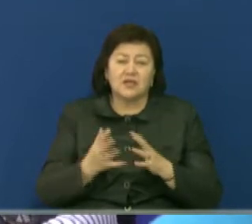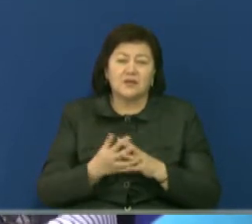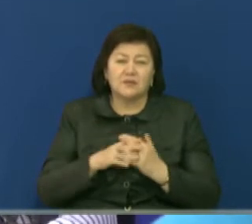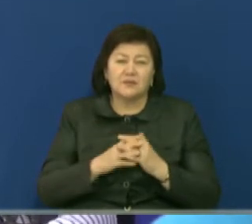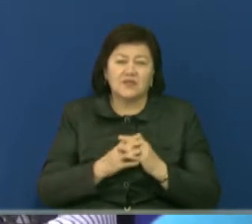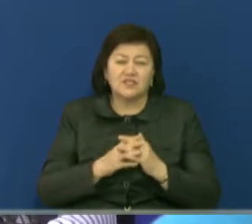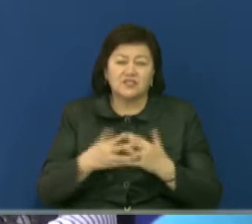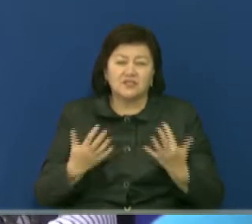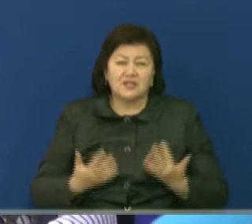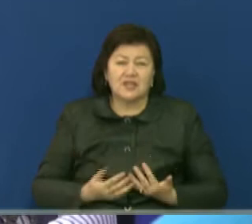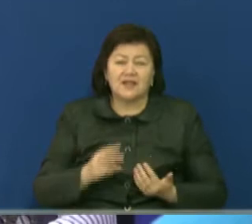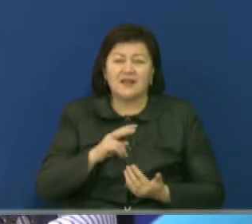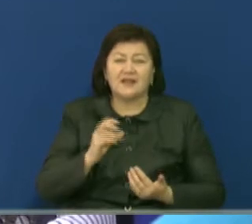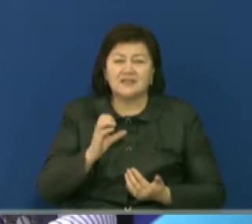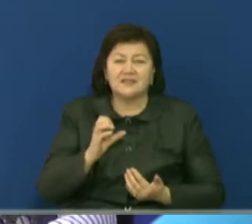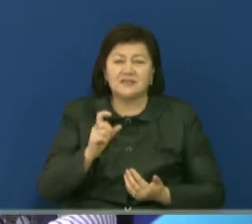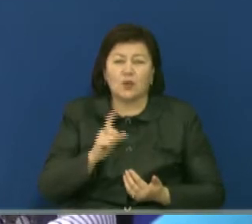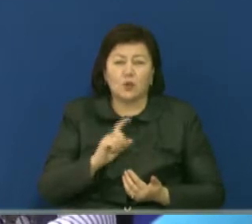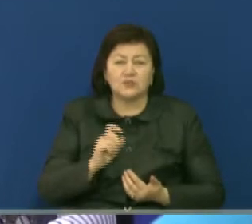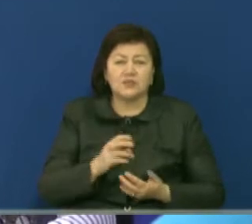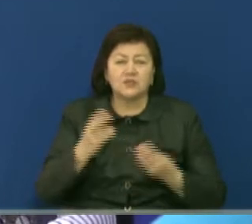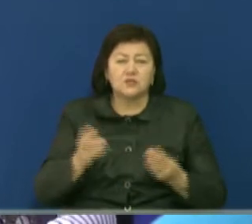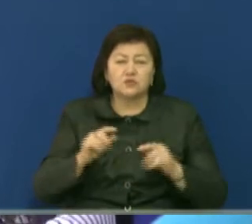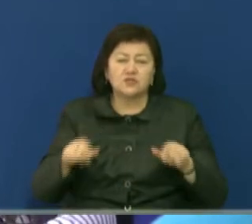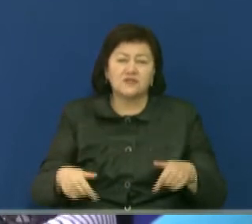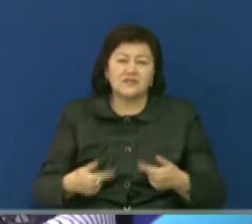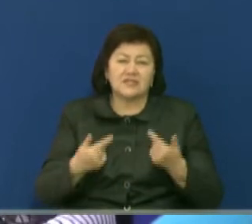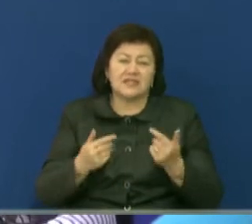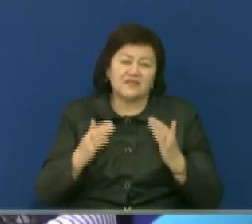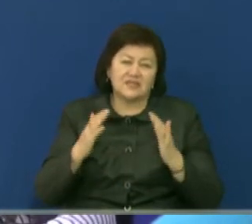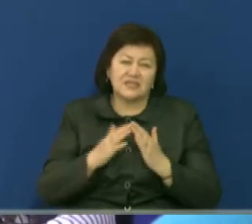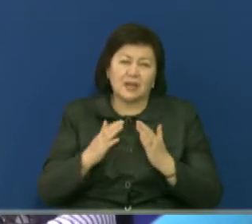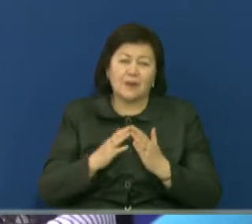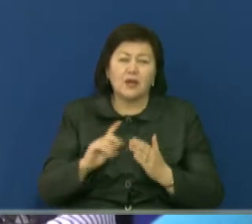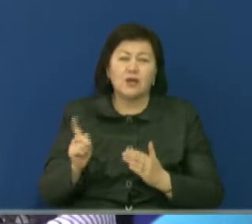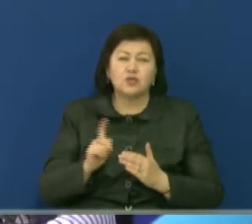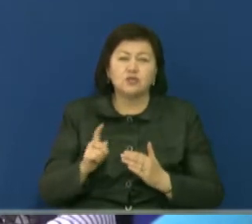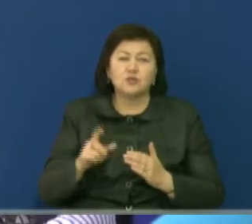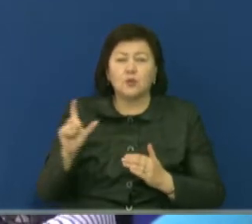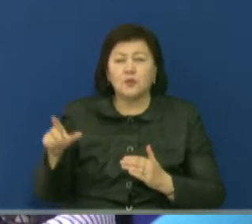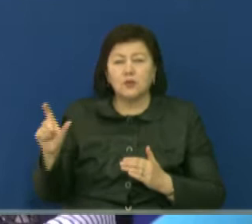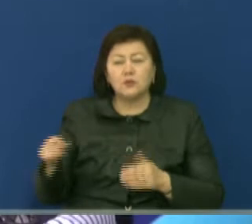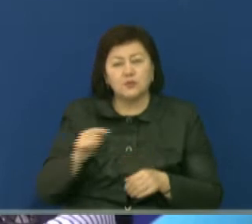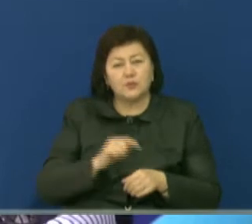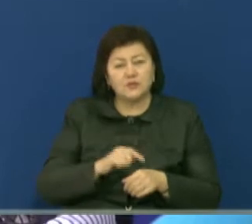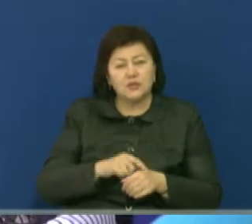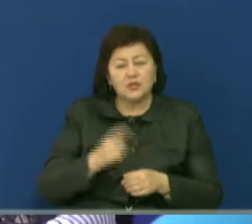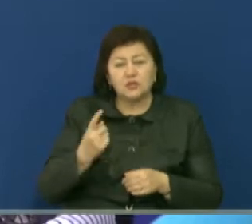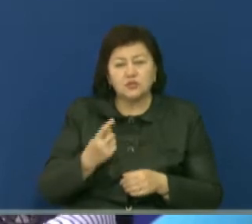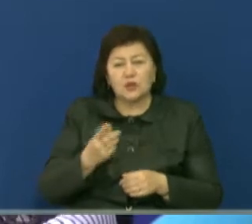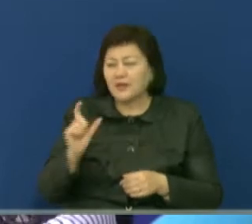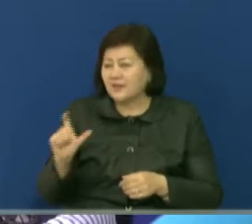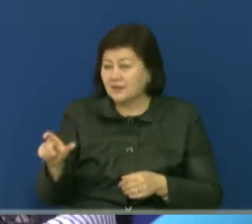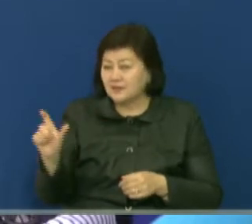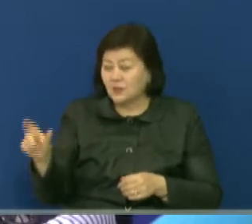Потому что там необходимо будет восстановить эти дома, и чтобы люди почувствовали, что они не